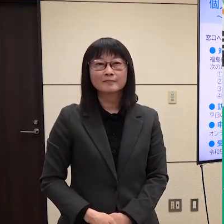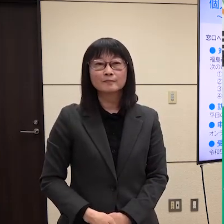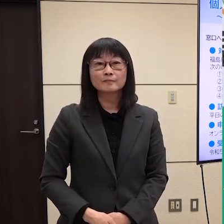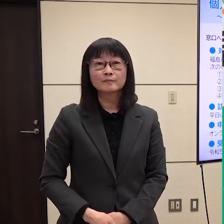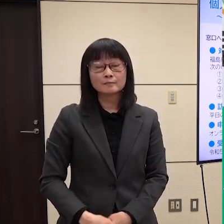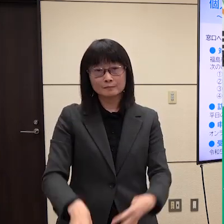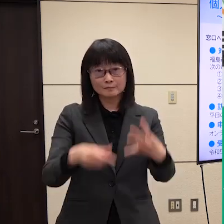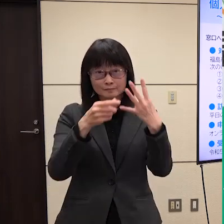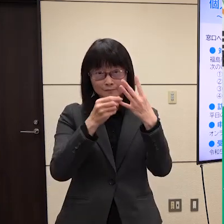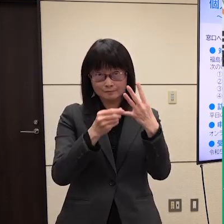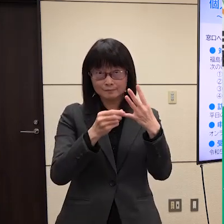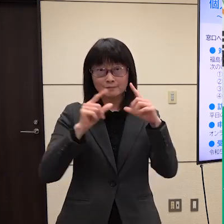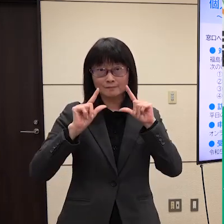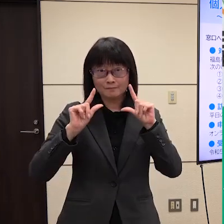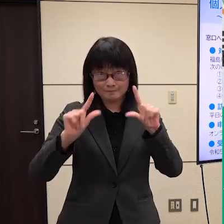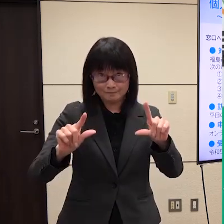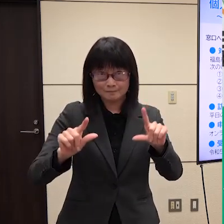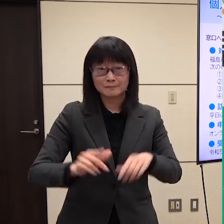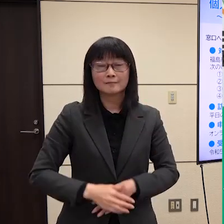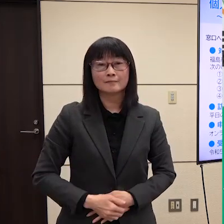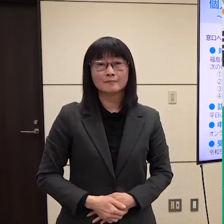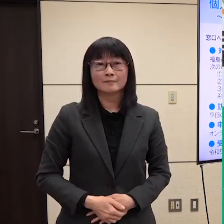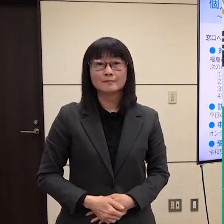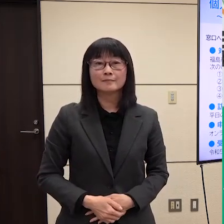続いて4点目、